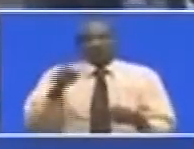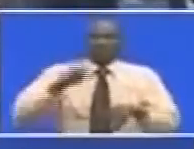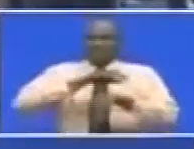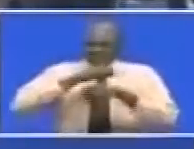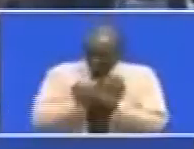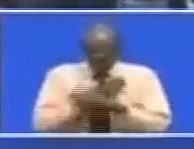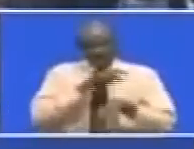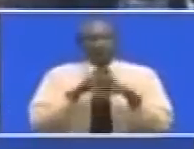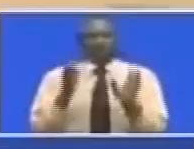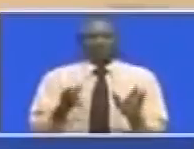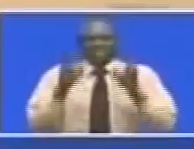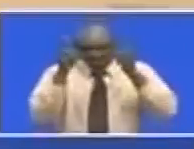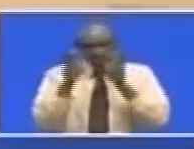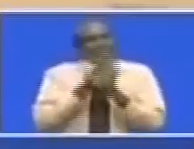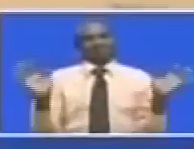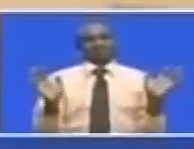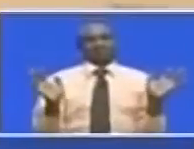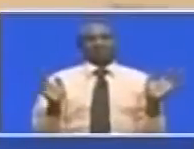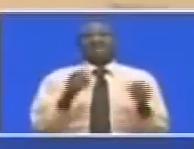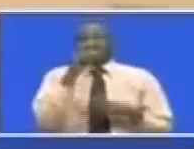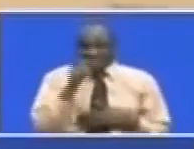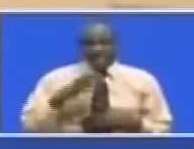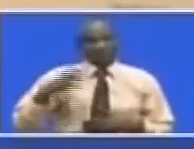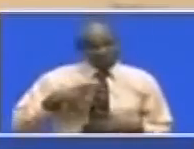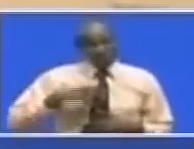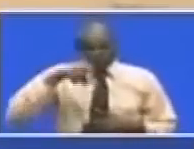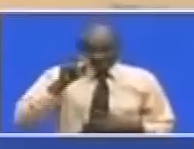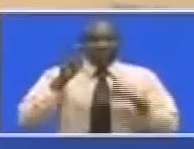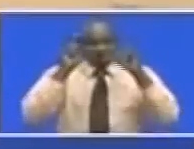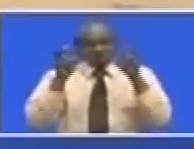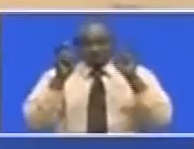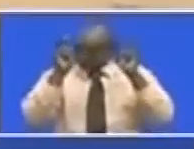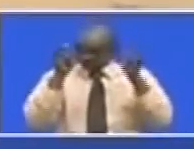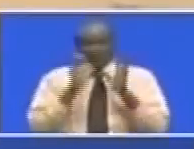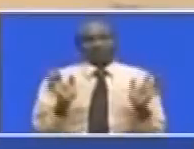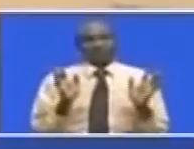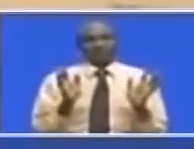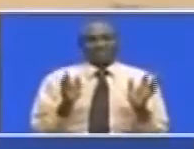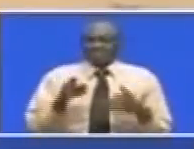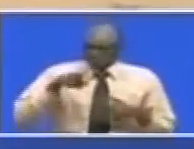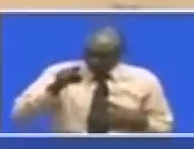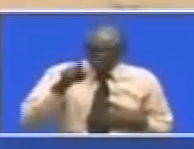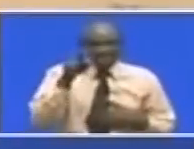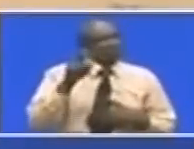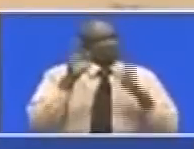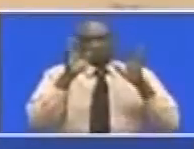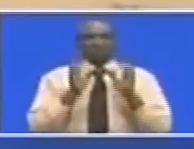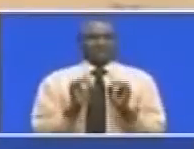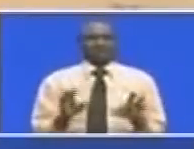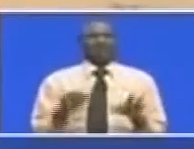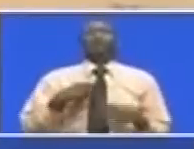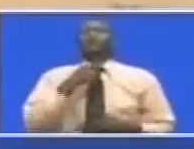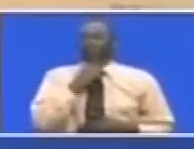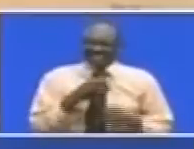nationalistic and issue-based. Kwa Tanzania wengi hilo swala halina mantiki. Halina mantiki kabisa. Ni kwamba